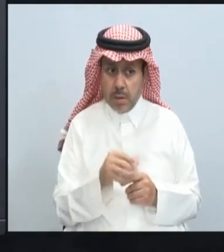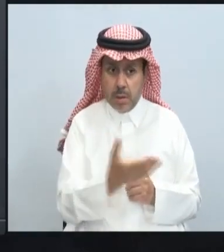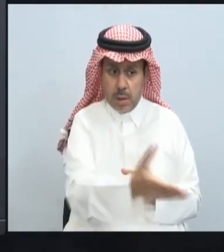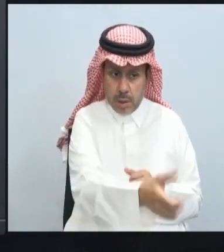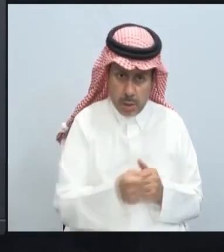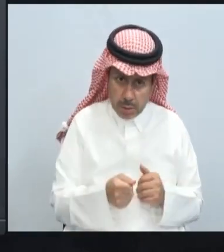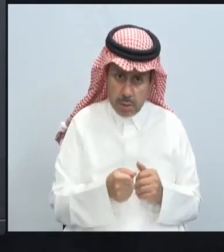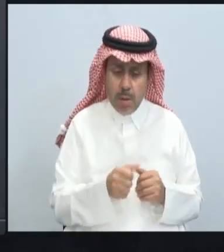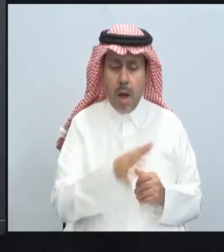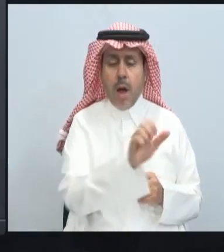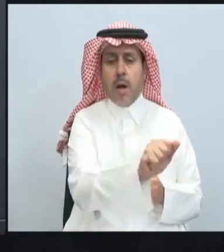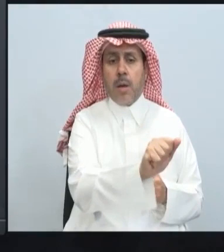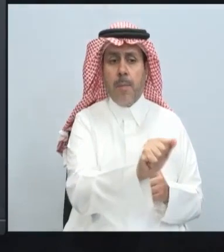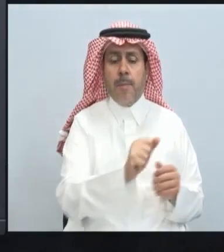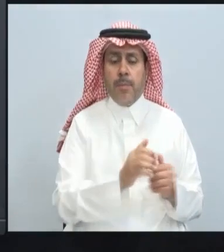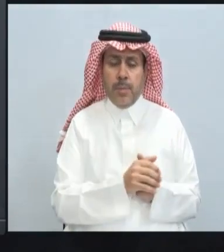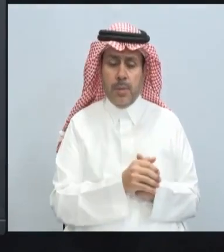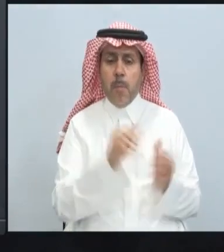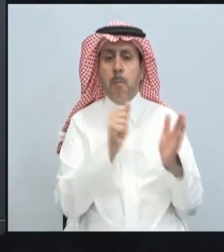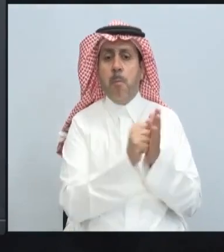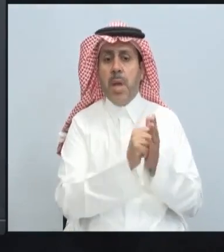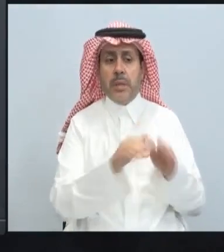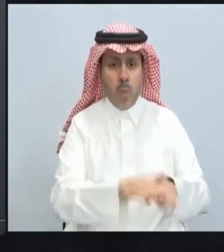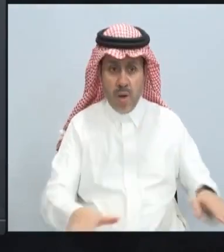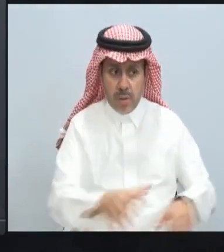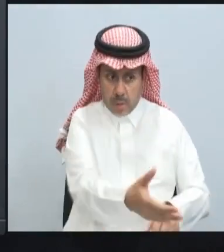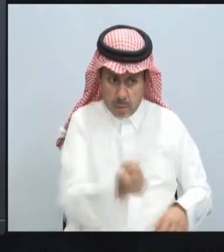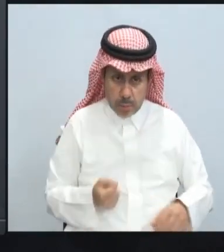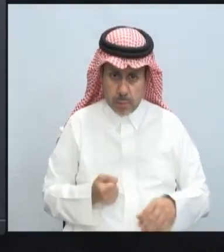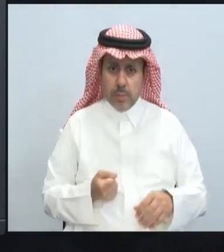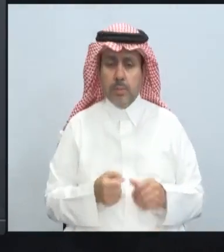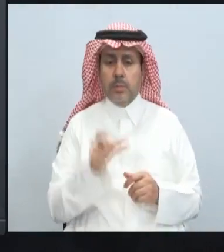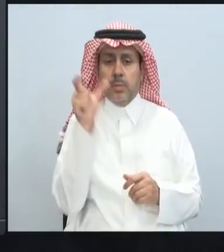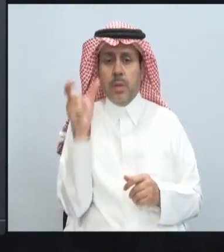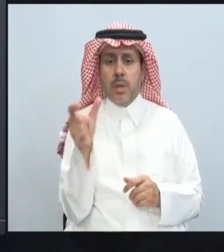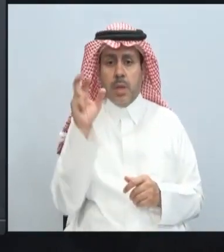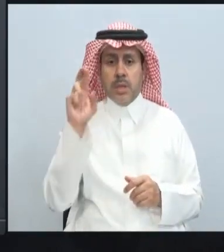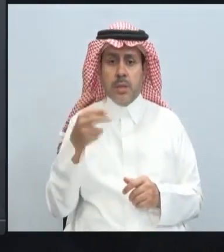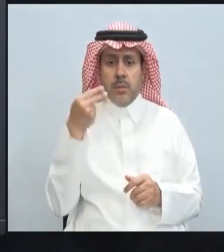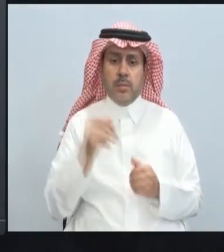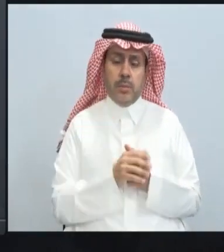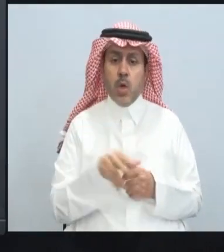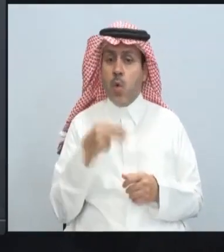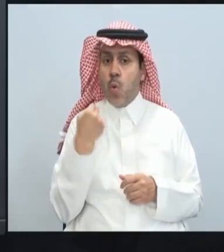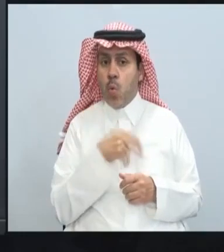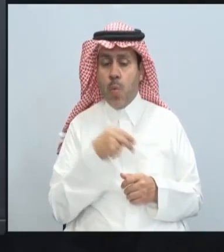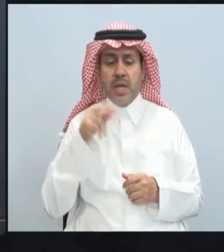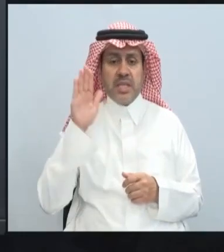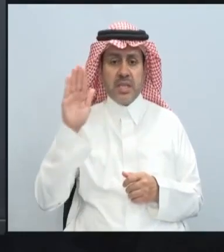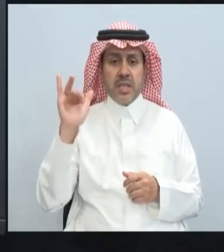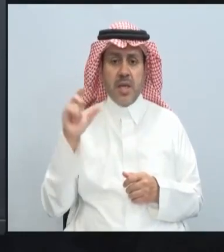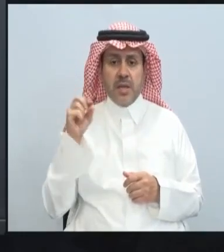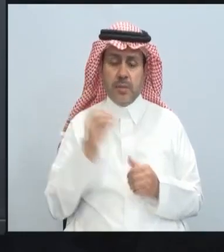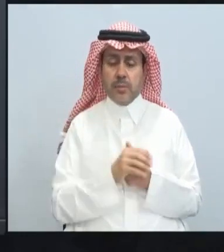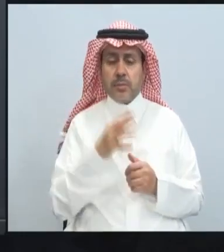تتعامل الدوله مع الشخص الذي تنتزع ارضه باعتبار ان الدوله ذات سياده فلها الحق في